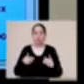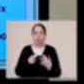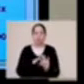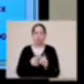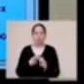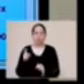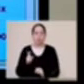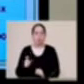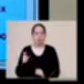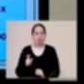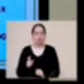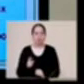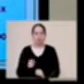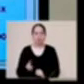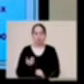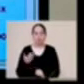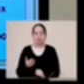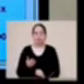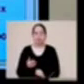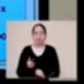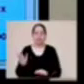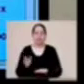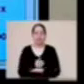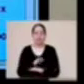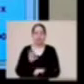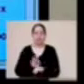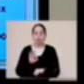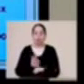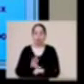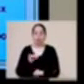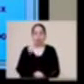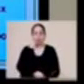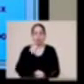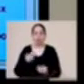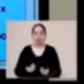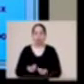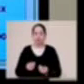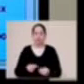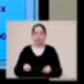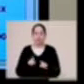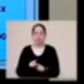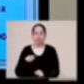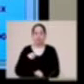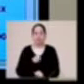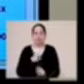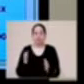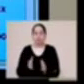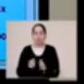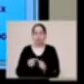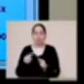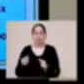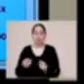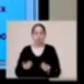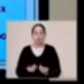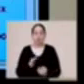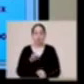сельскому хозяйству. Некоторые ликвидируют больных и старых животных, тем самым оберегают других